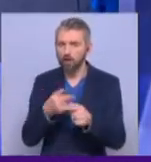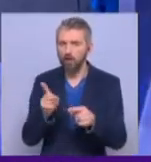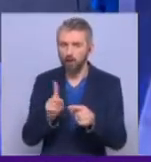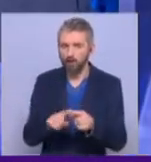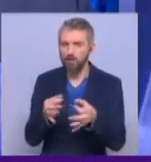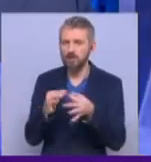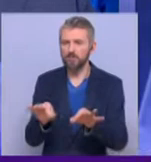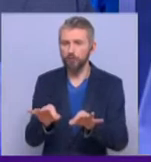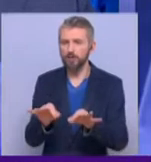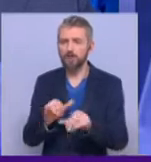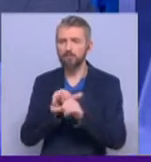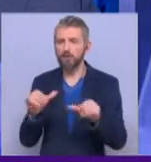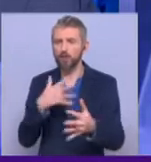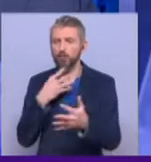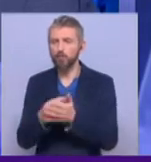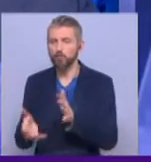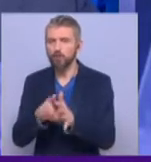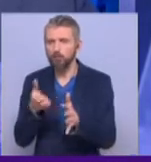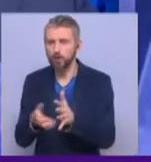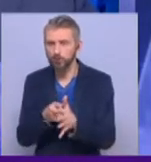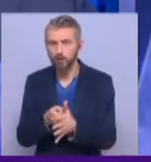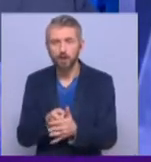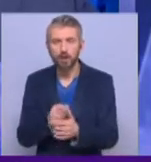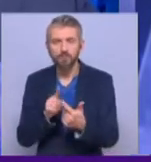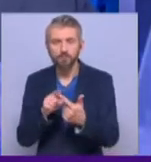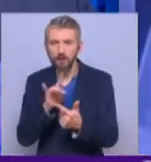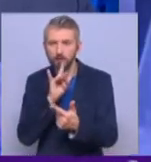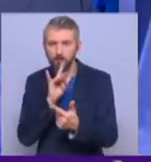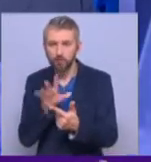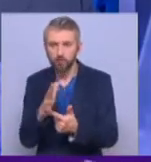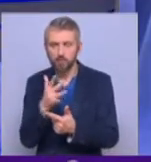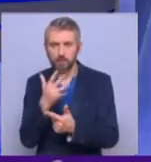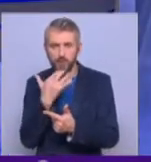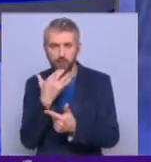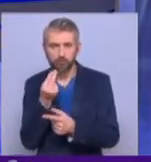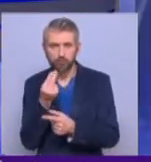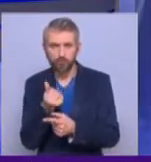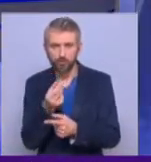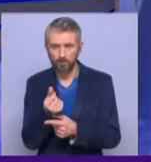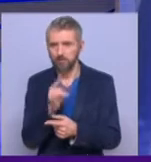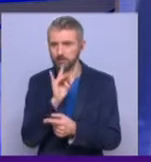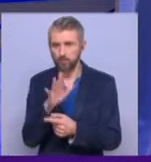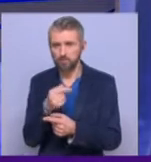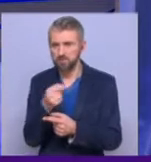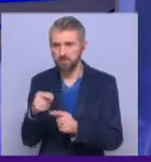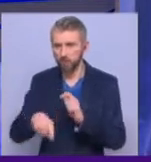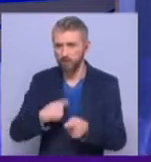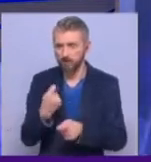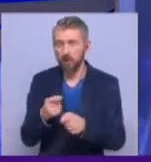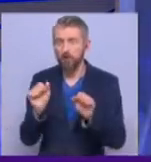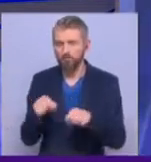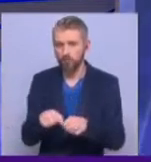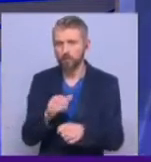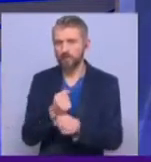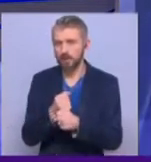это позволит а, развивать собственную добычу, б, не будет вгонять импортеров как бы в минуса в этом случае, да, можно выйти.